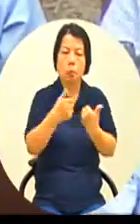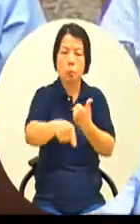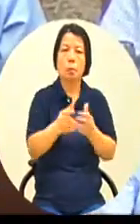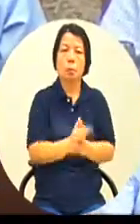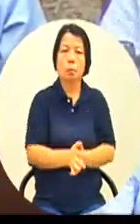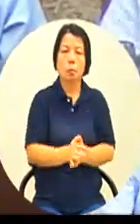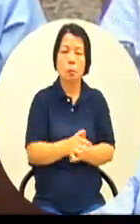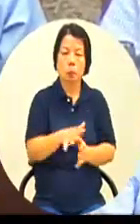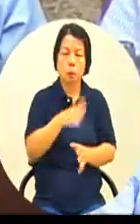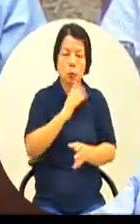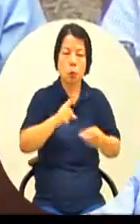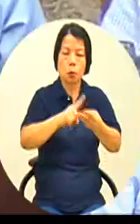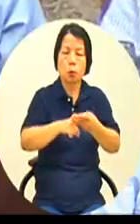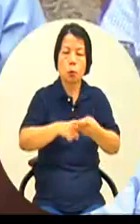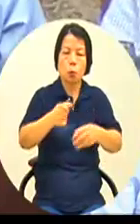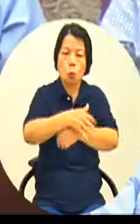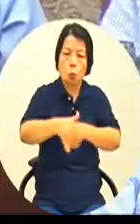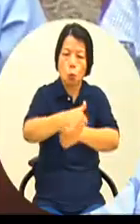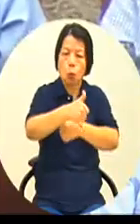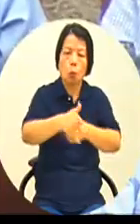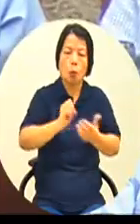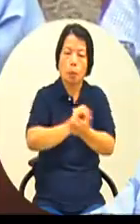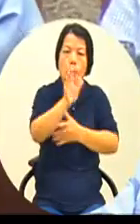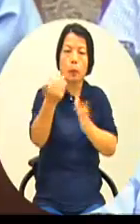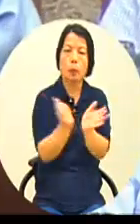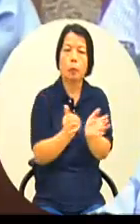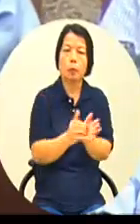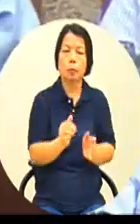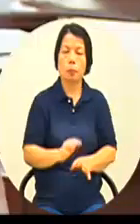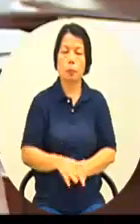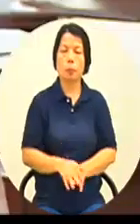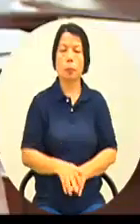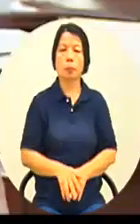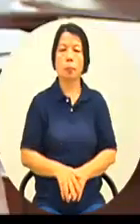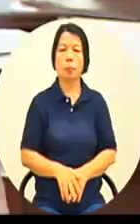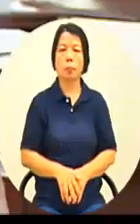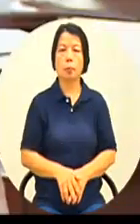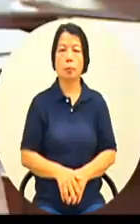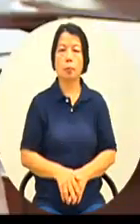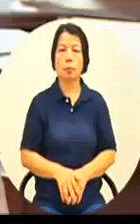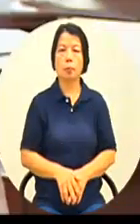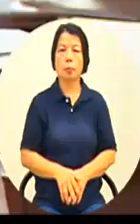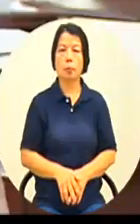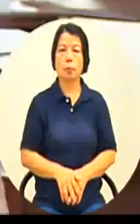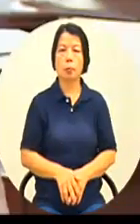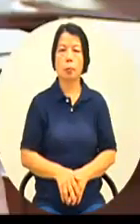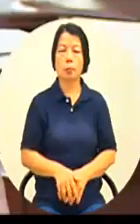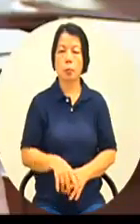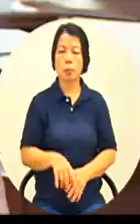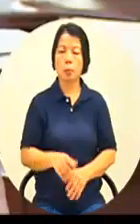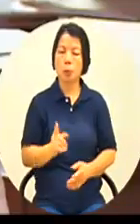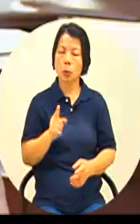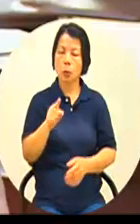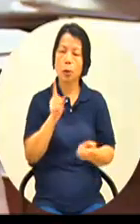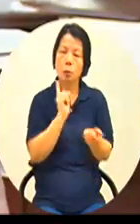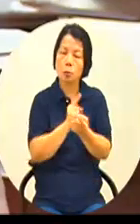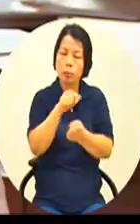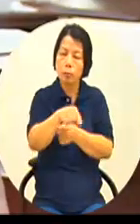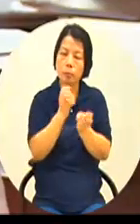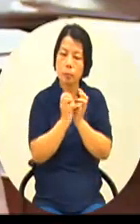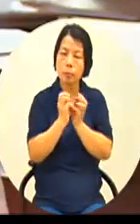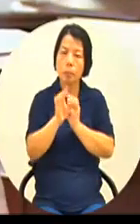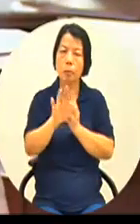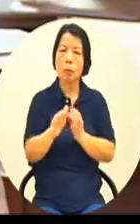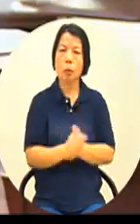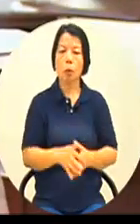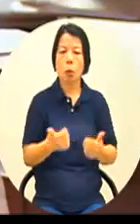务主委报告，啊，希望来清楚家，啊，嘛拜托。 因为我了解，局长，我知道你这方面很积极了，因为我对这个联络员